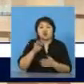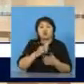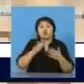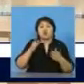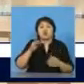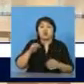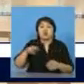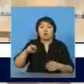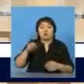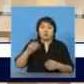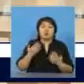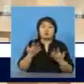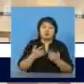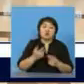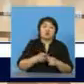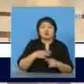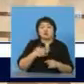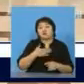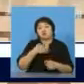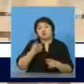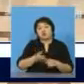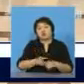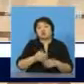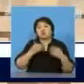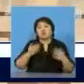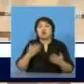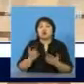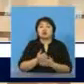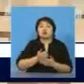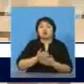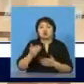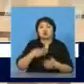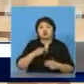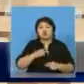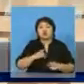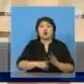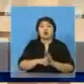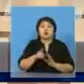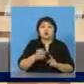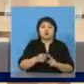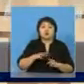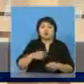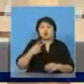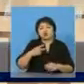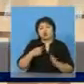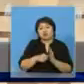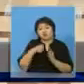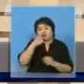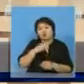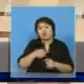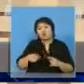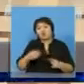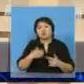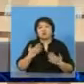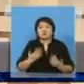үлкен филармониялардың бірі болып саналады. Ол мен үшін үлкен дәреже. Менің өзімде жұмыс істей бастағаным осы жерде 26 жыл болды.